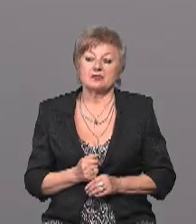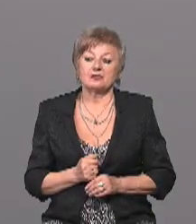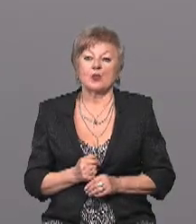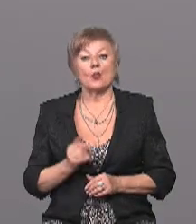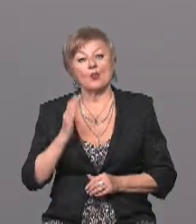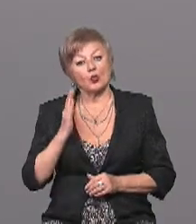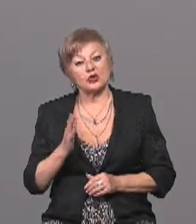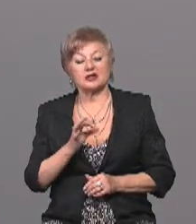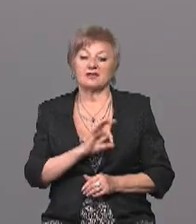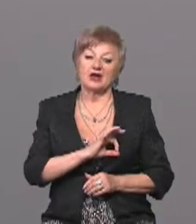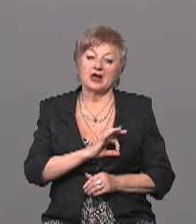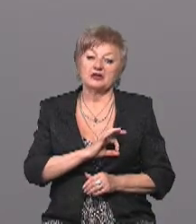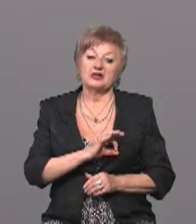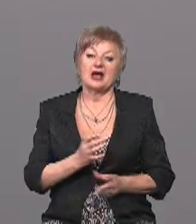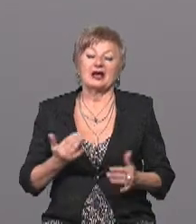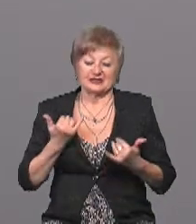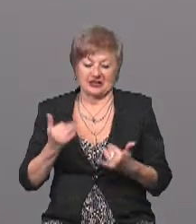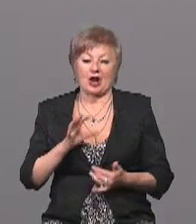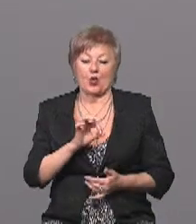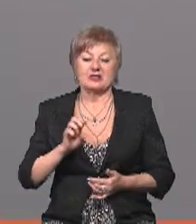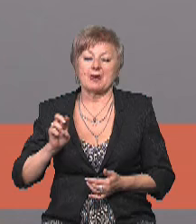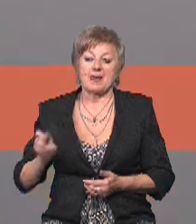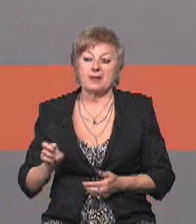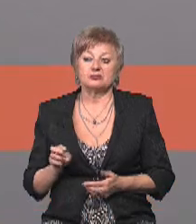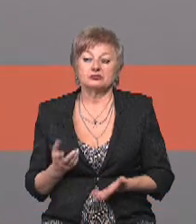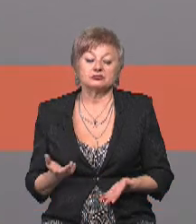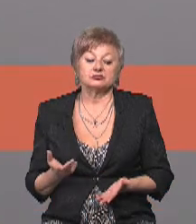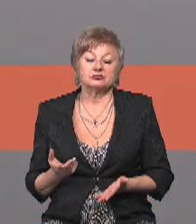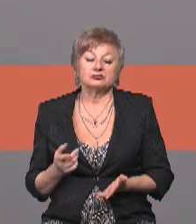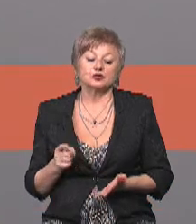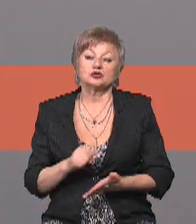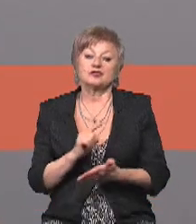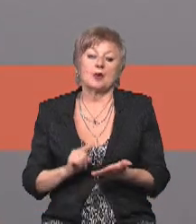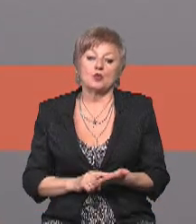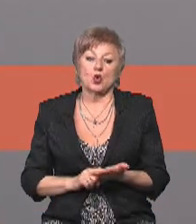чи буде це вигідно для об'єднань, тут питання в тому, що